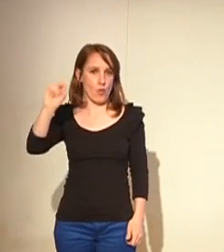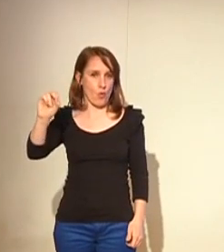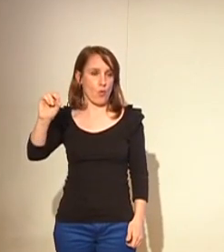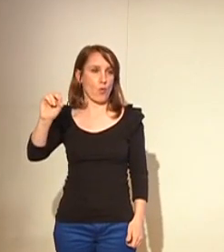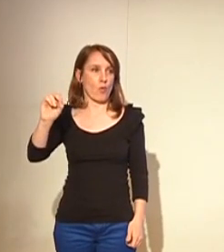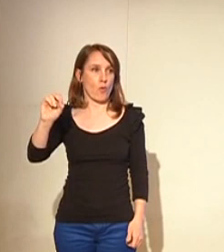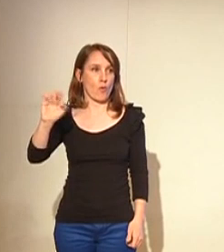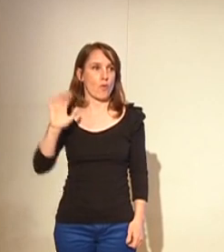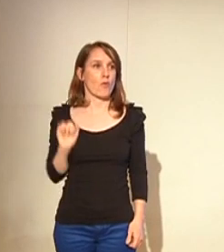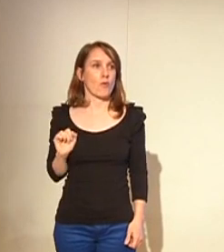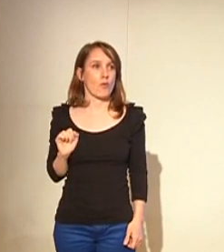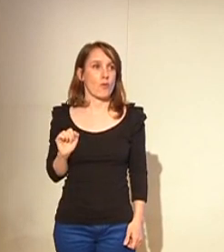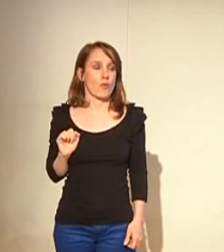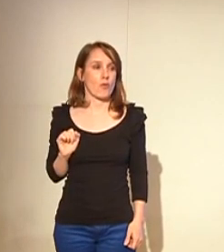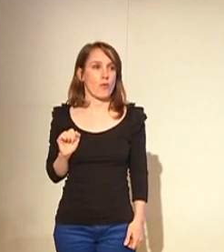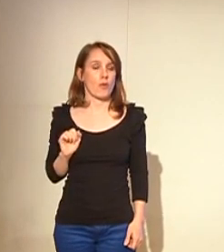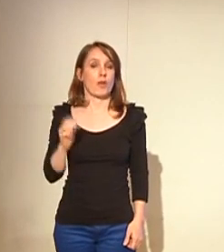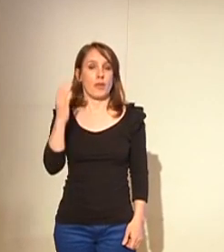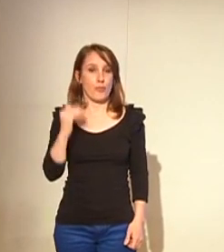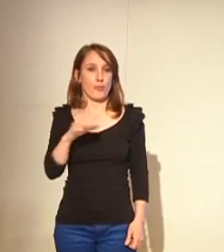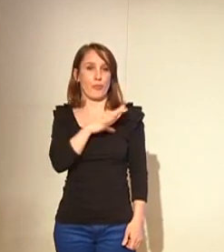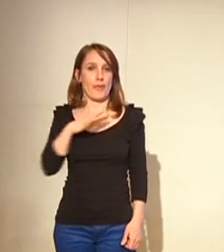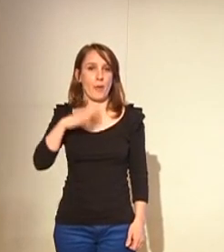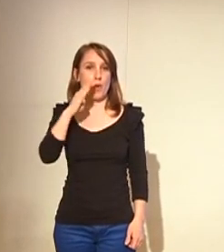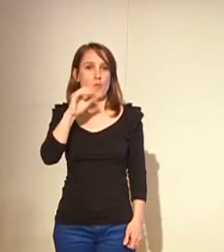dornano et Madame